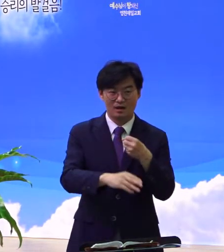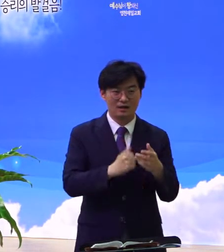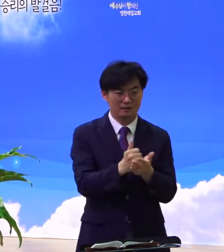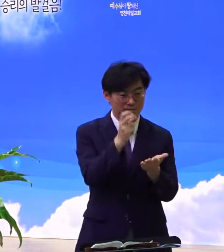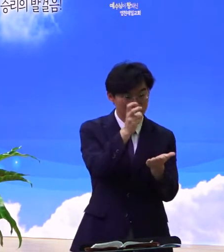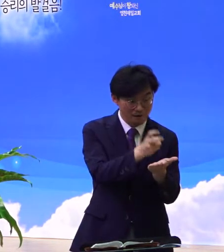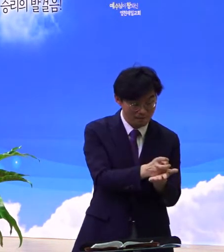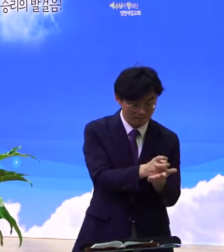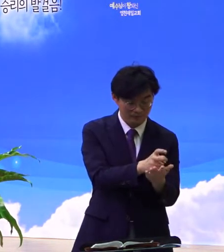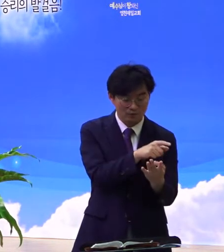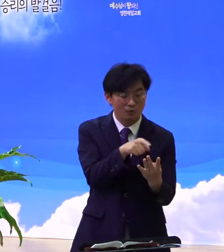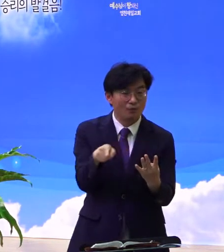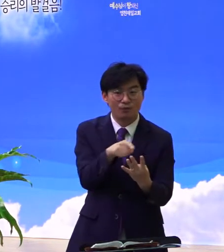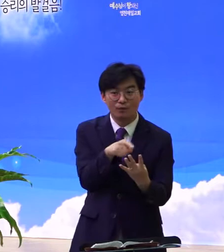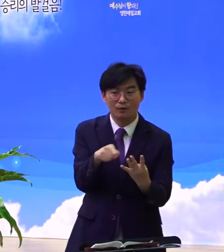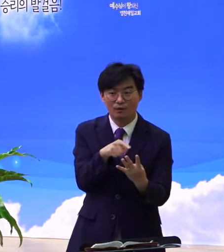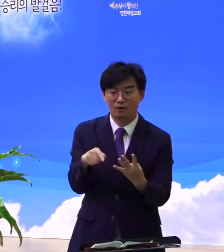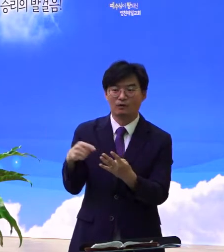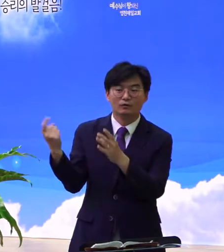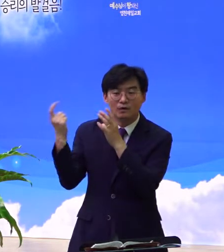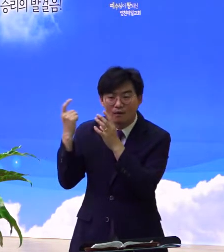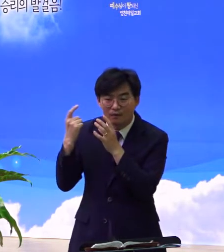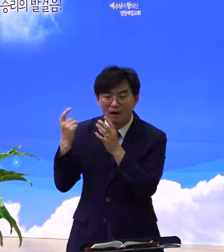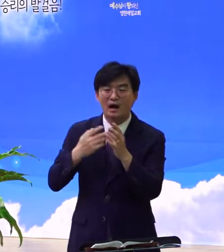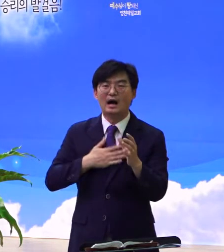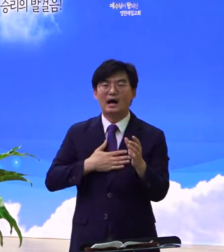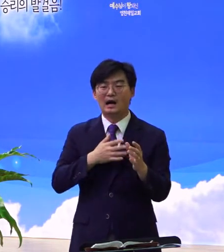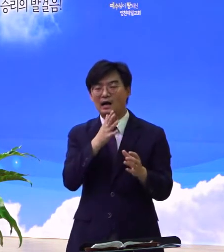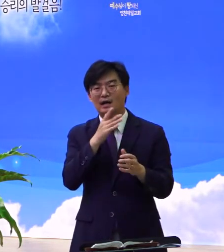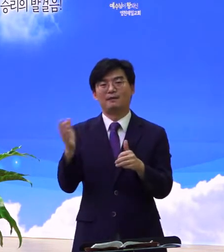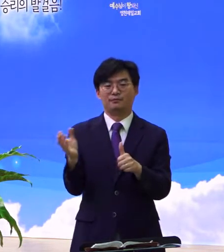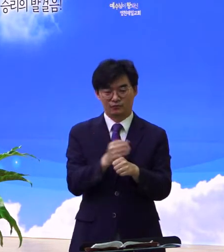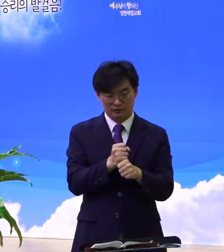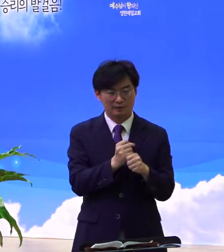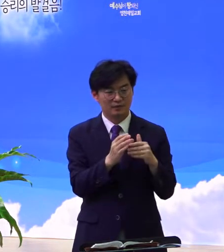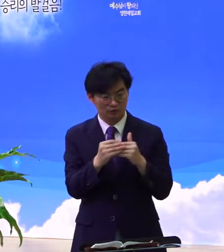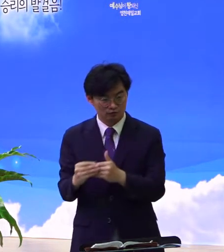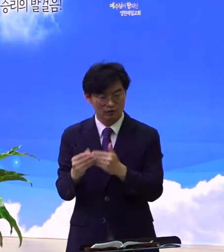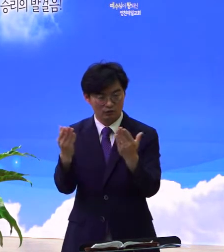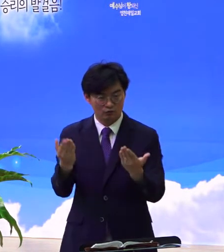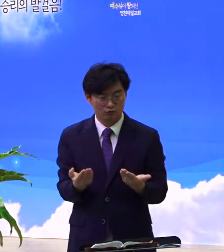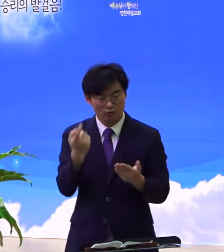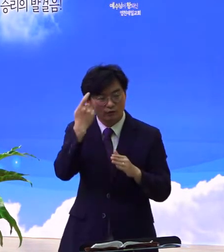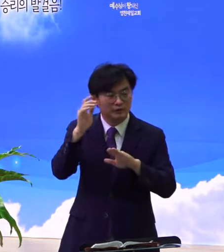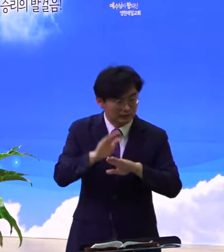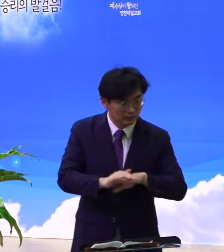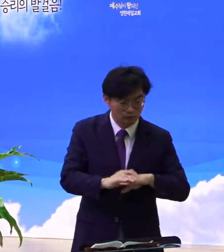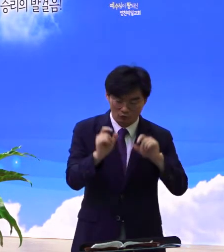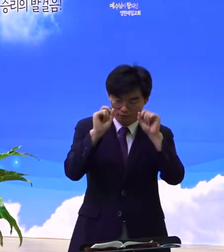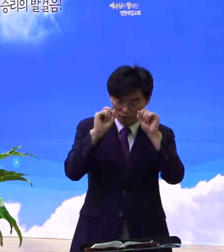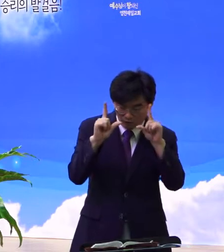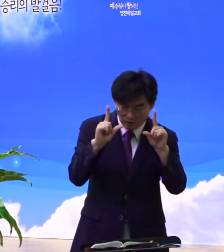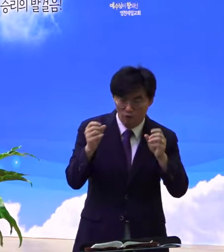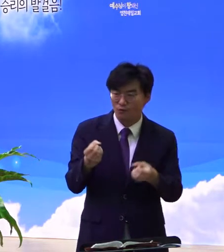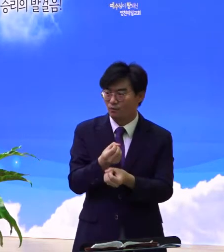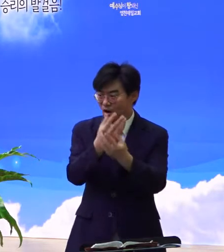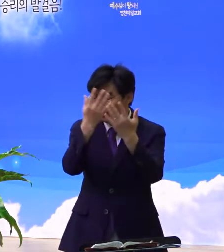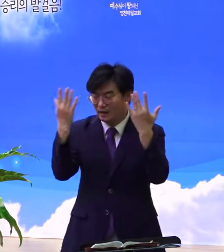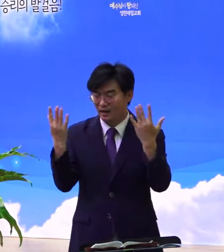하나님의 말씀이 그를 붙들고 그를 지혜롭게 하고 그의 눈을 밝게 했다고 했습니다. 그리고